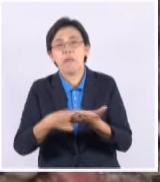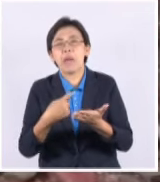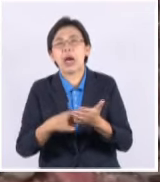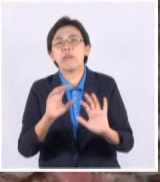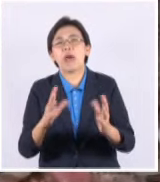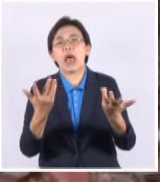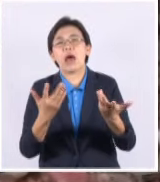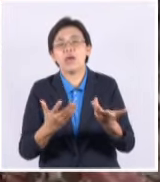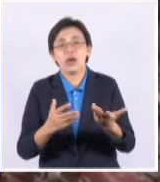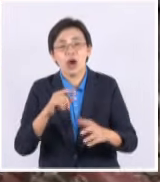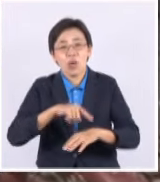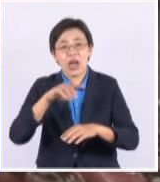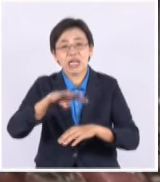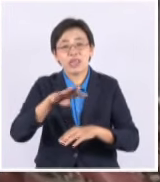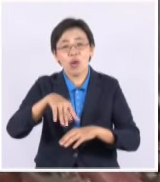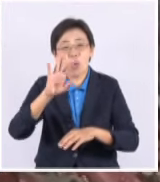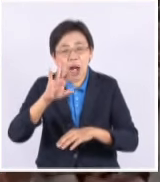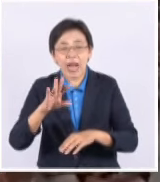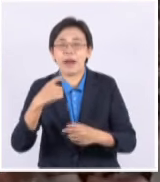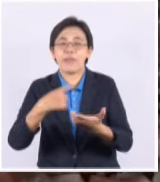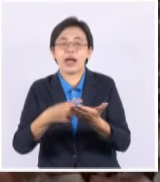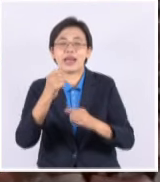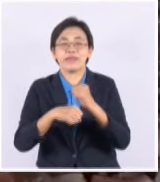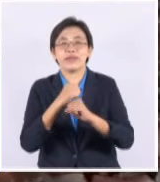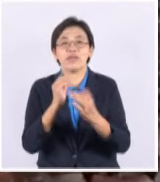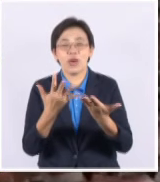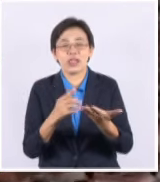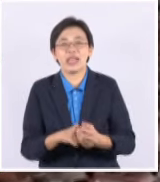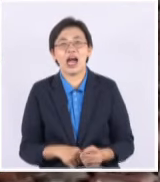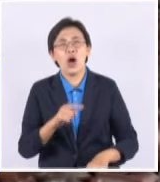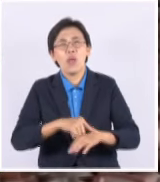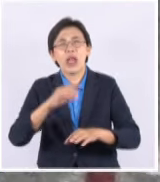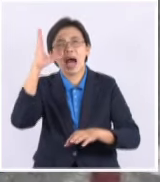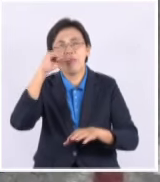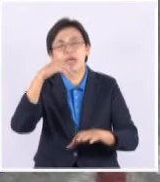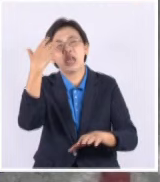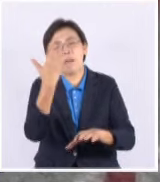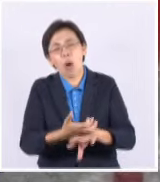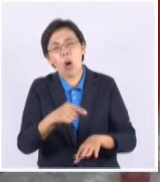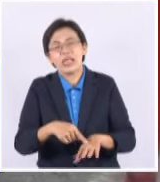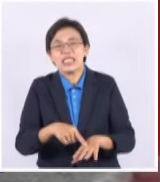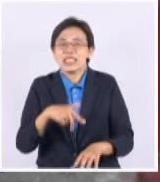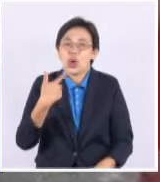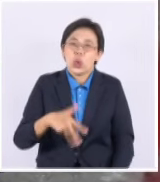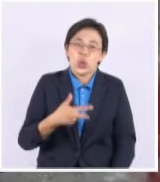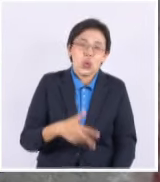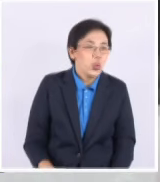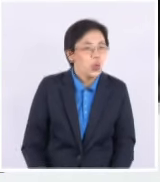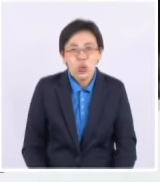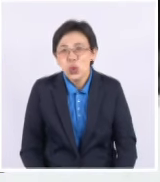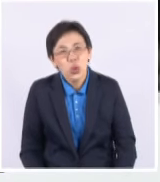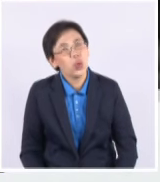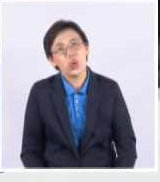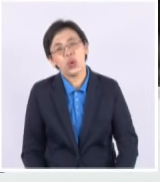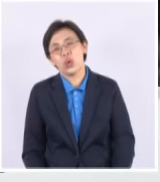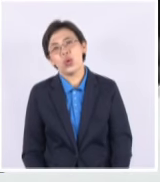วง4โมงเย็นเสร็จๆแต่ว่าเกิดเหตุในตอนเวลากลางคืน อะไรมันจะไม่กี่ชั่วโมงใช่ไหมค